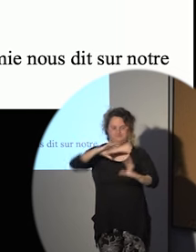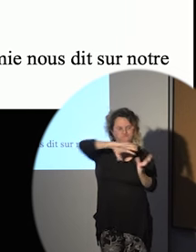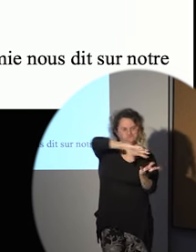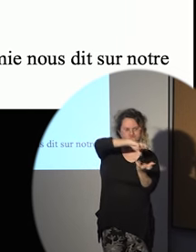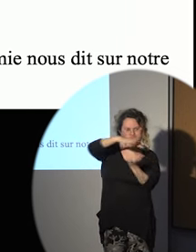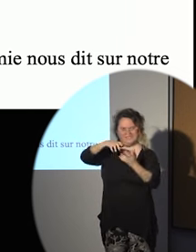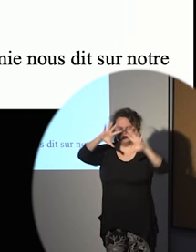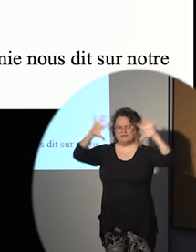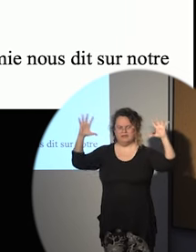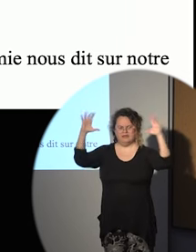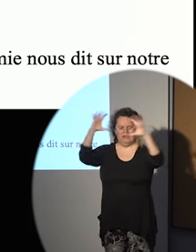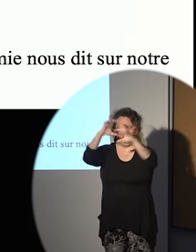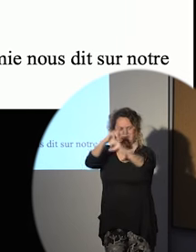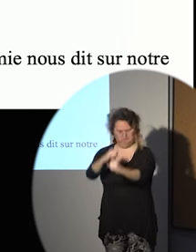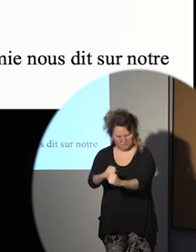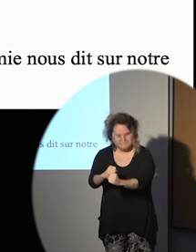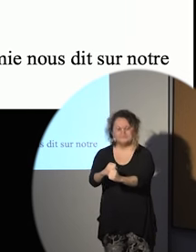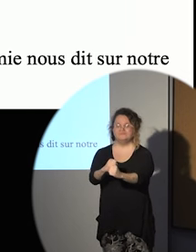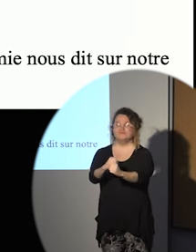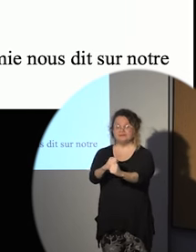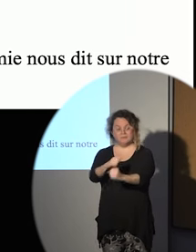va visiter cette fois le passé de l'univers.